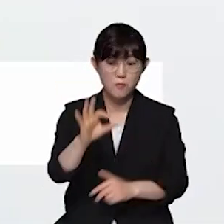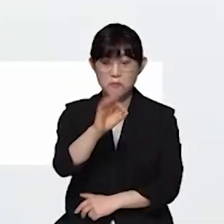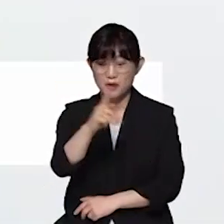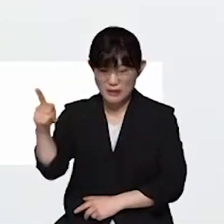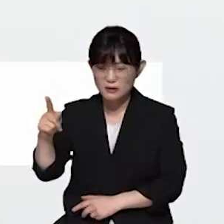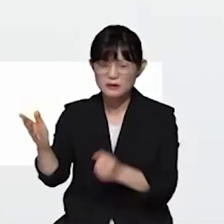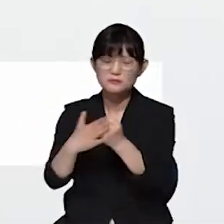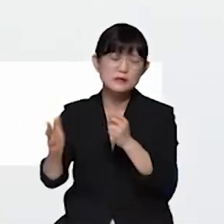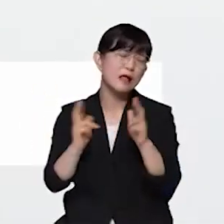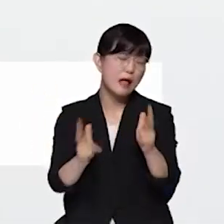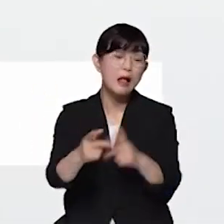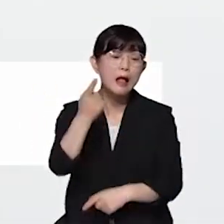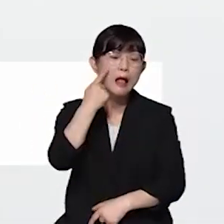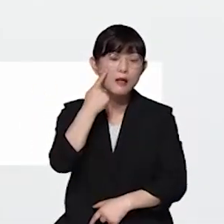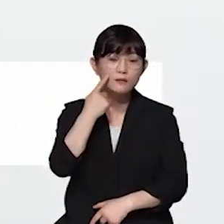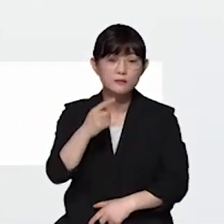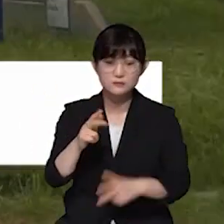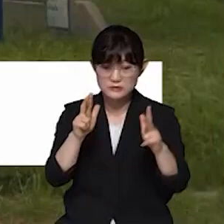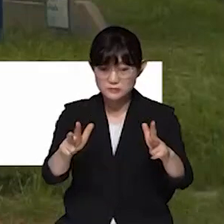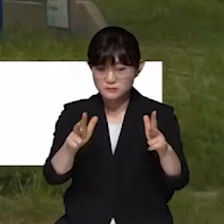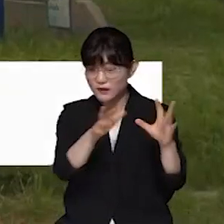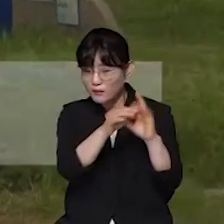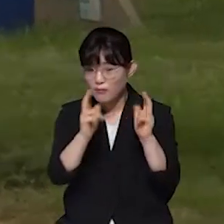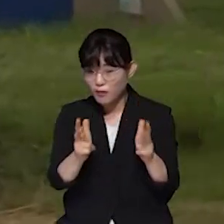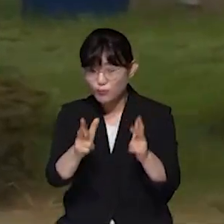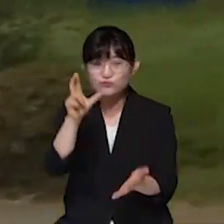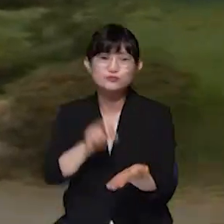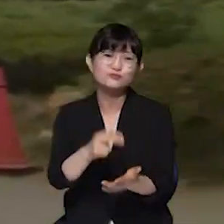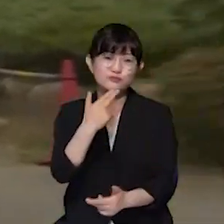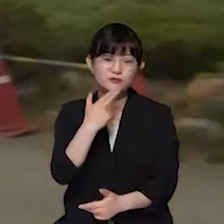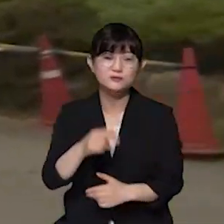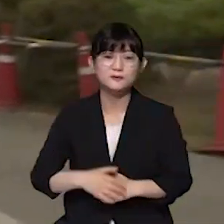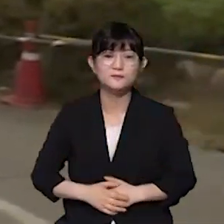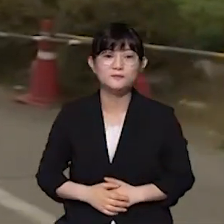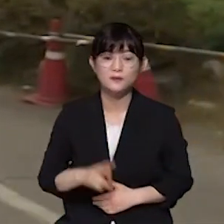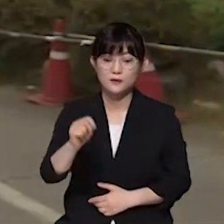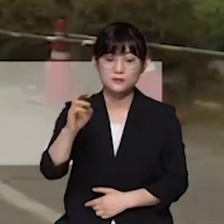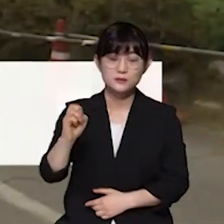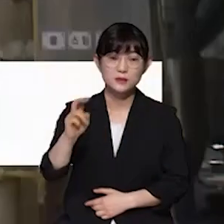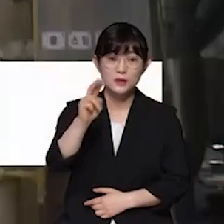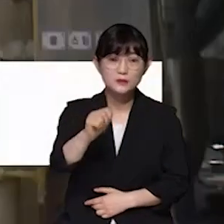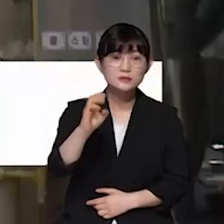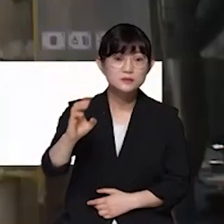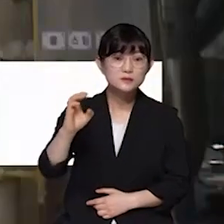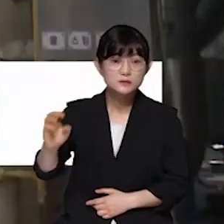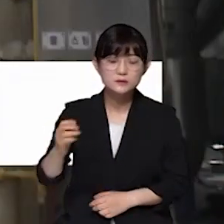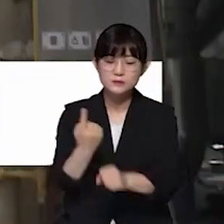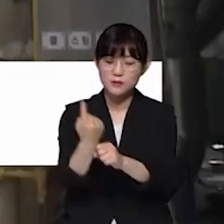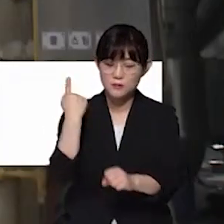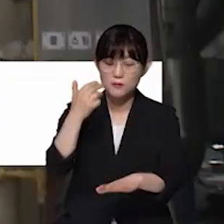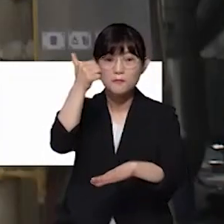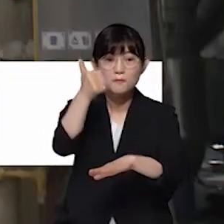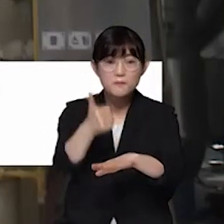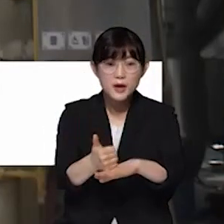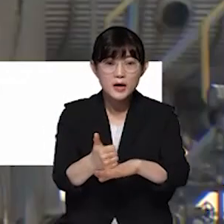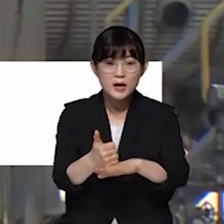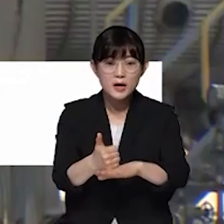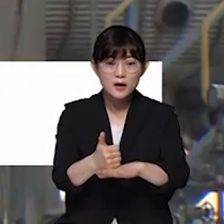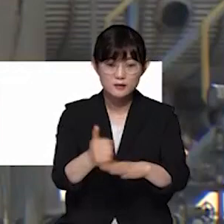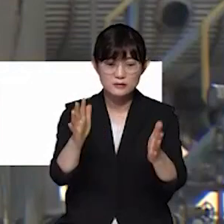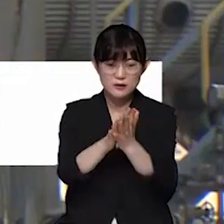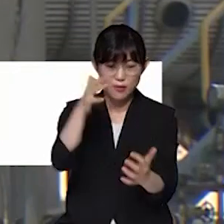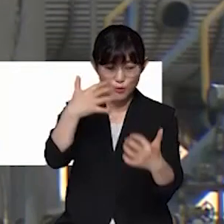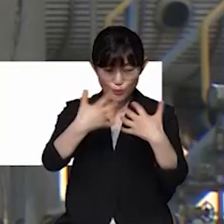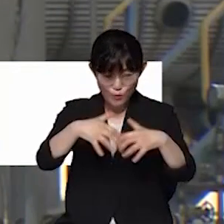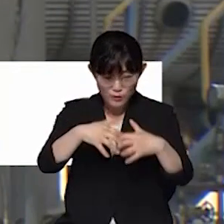돌리라고 했을 거고 그리고 지금까지 돌렸는데 아무 문제 없었고. 실제로 여천 NCC는 사고 이후인 지난해 말 열교환기 백킹 디바이스 한